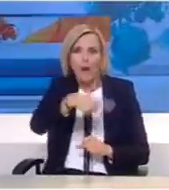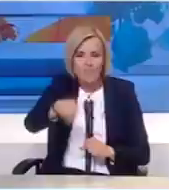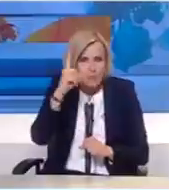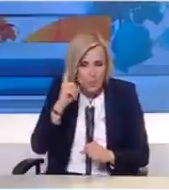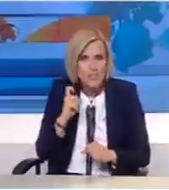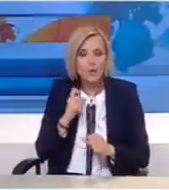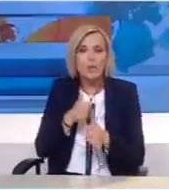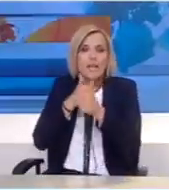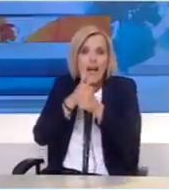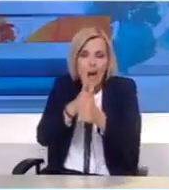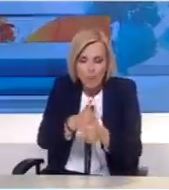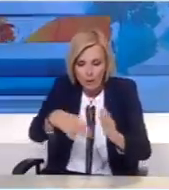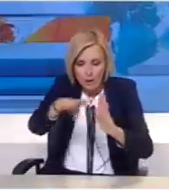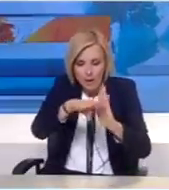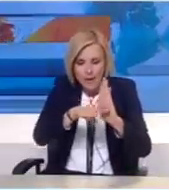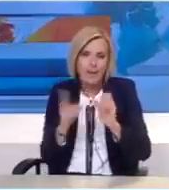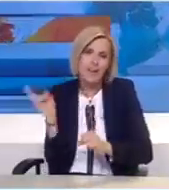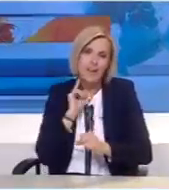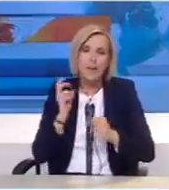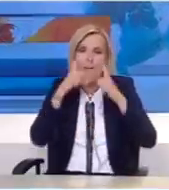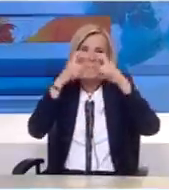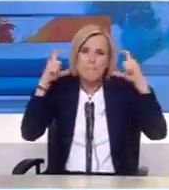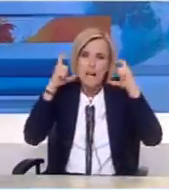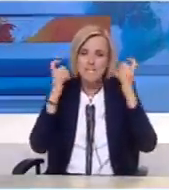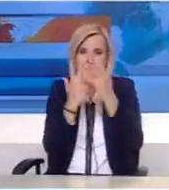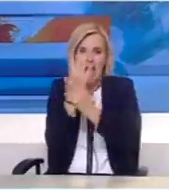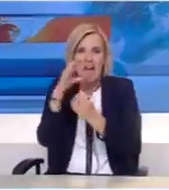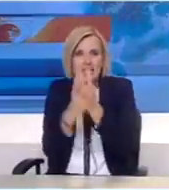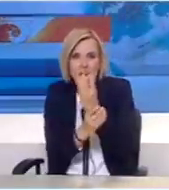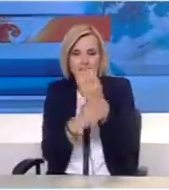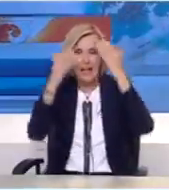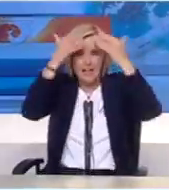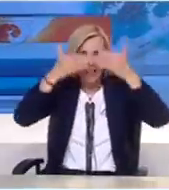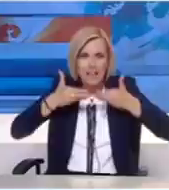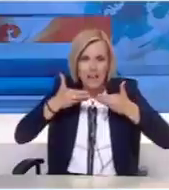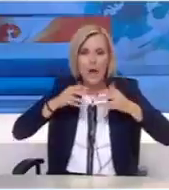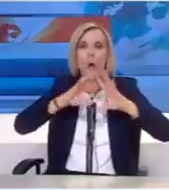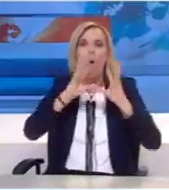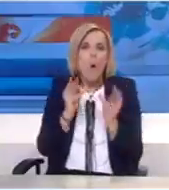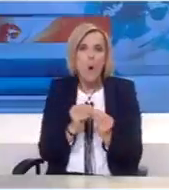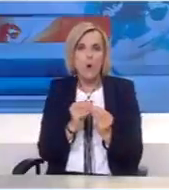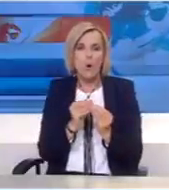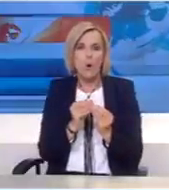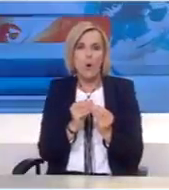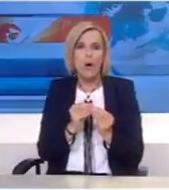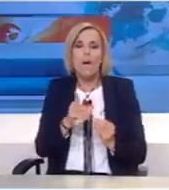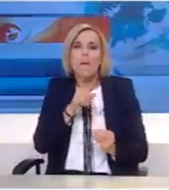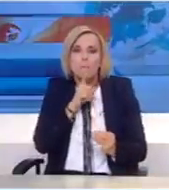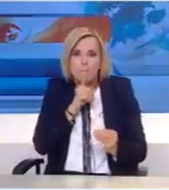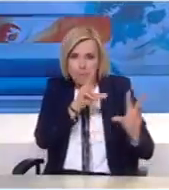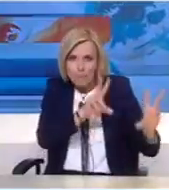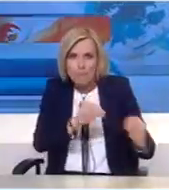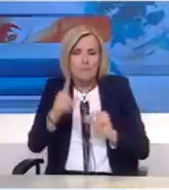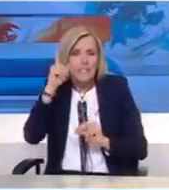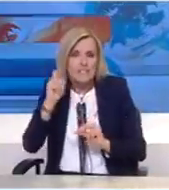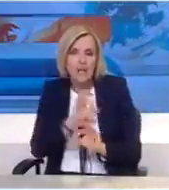αυτά τα πρωτόκολλα. Είναι υποχρέωση να φορούν μάσκες. Είναι υποχρέωση τους να χειρίζονται κάθε ασθενή σαν ανεμολυσμένο, αλλά και τους εαυτούς τους σαν ανεμολυσμένοι και να βάζουν